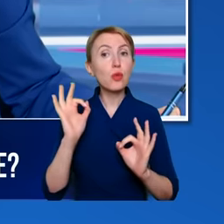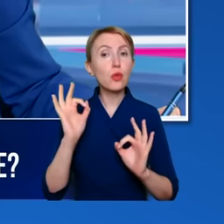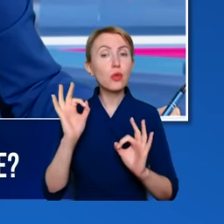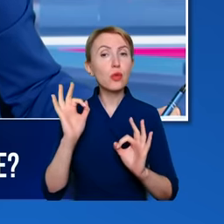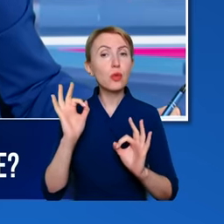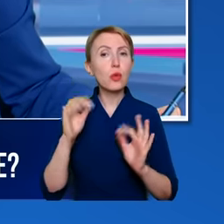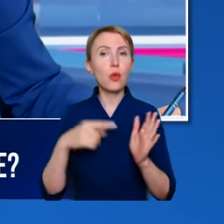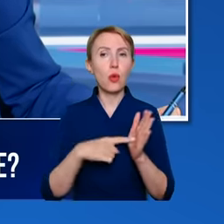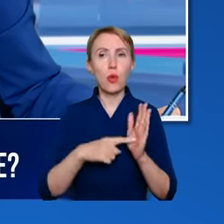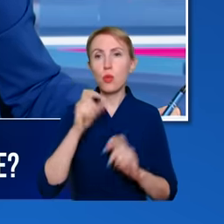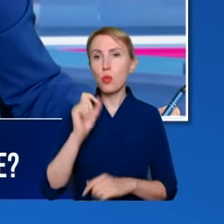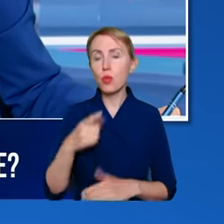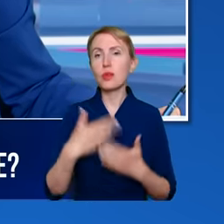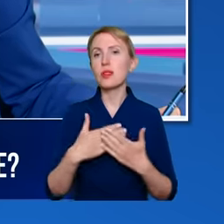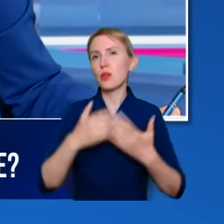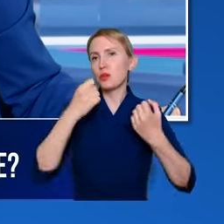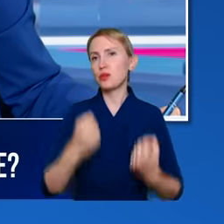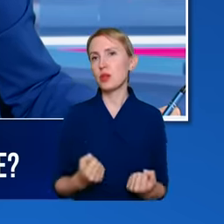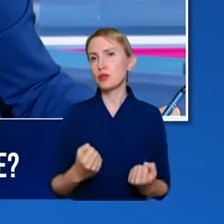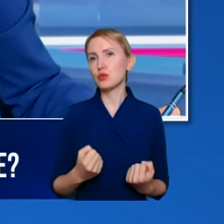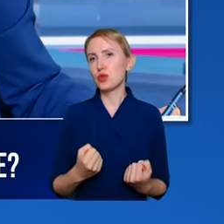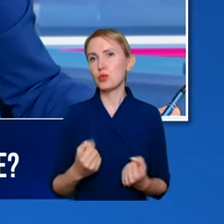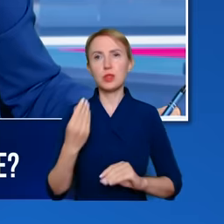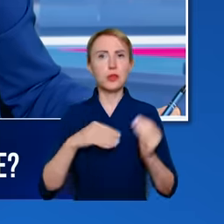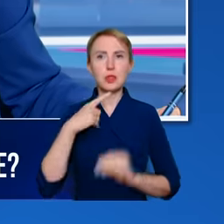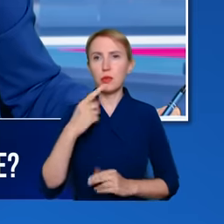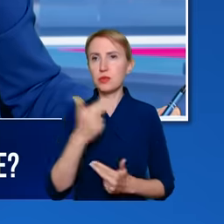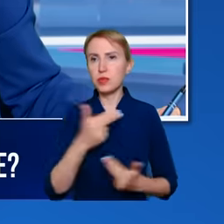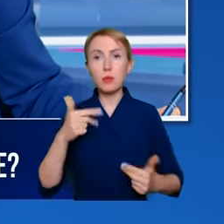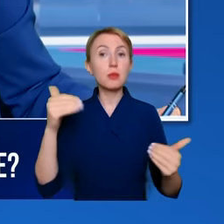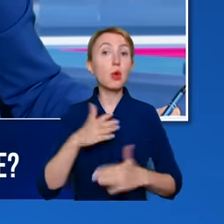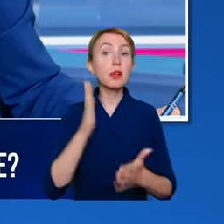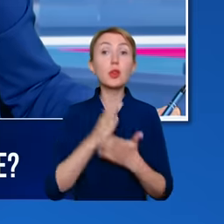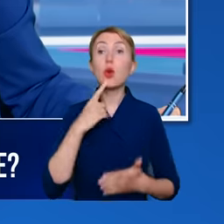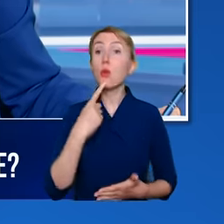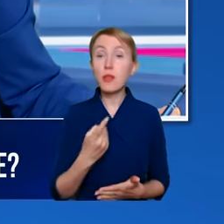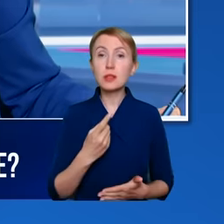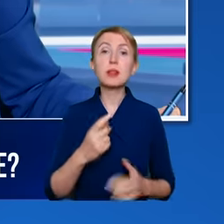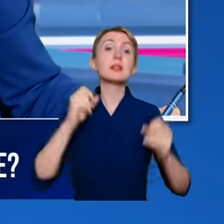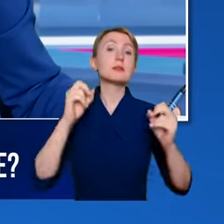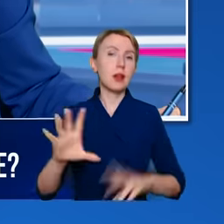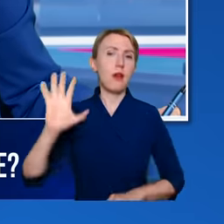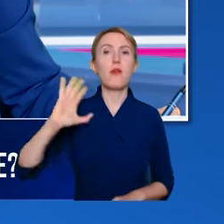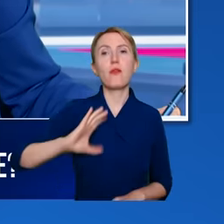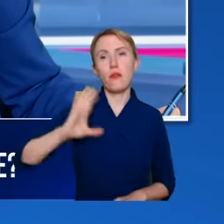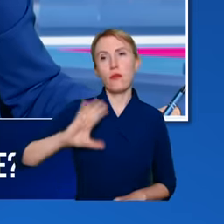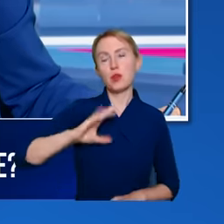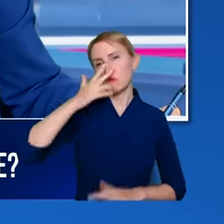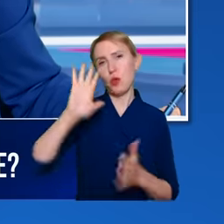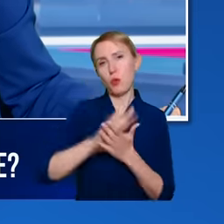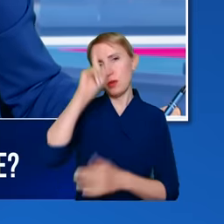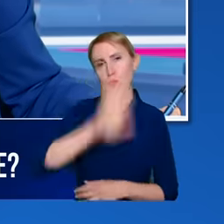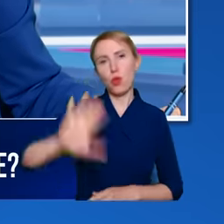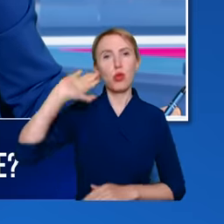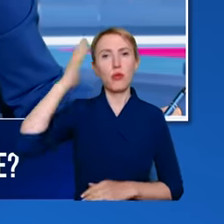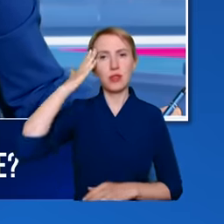przeciekają, więc ciężko mi się bardziej do tego odnieść. Mogę tylko się podkreślić, że tak, warto byłoby, żeby opinia publiczna dowiedziała